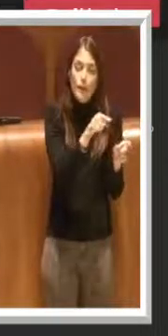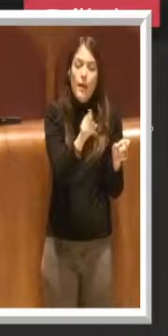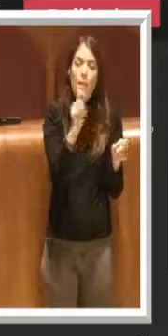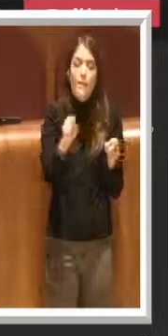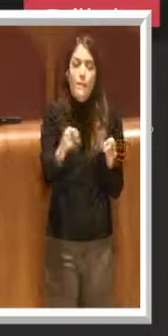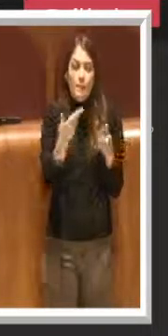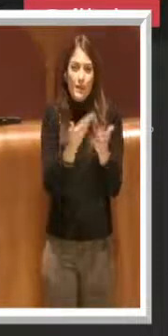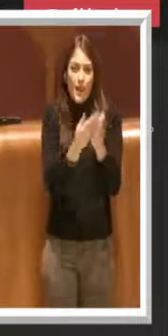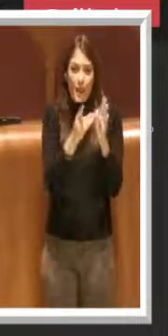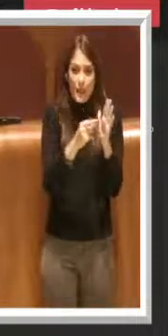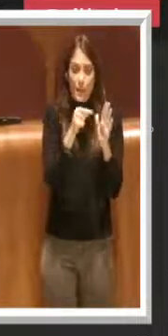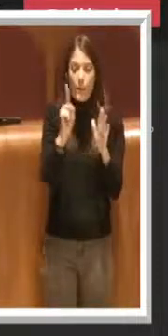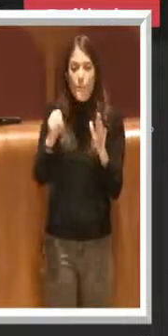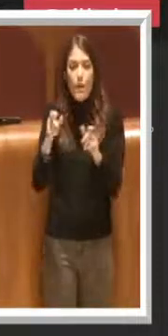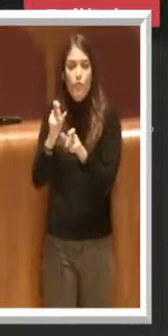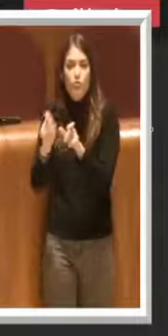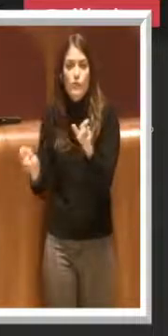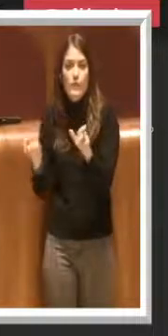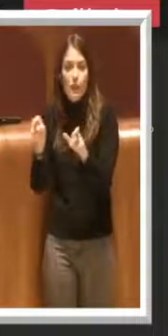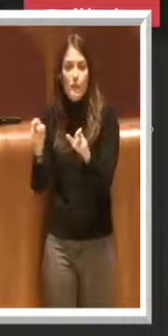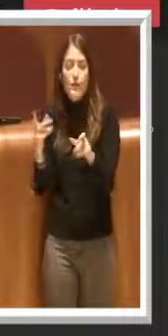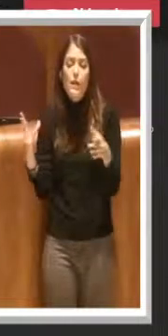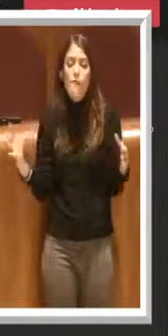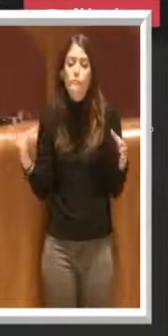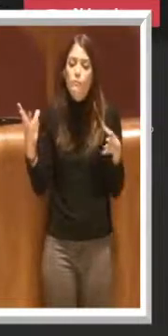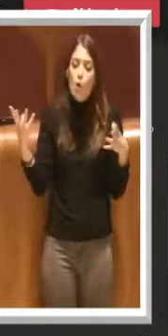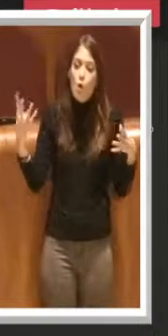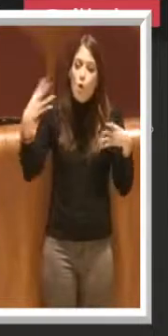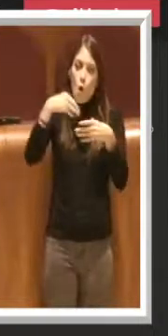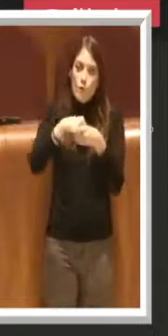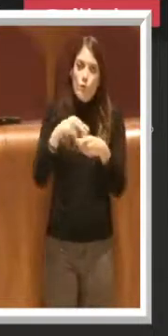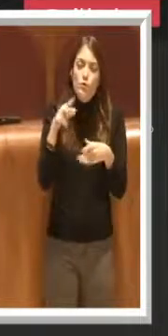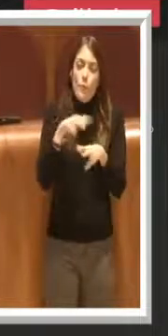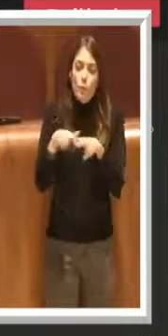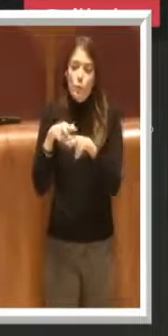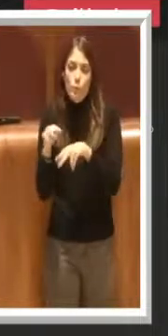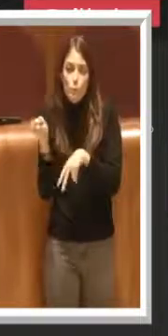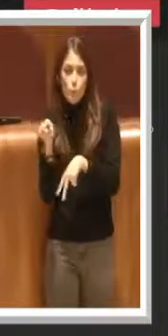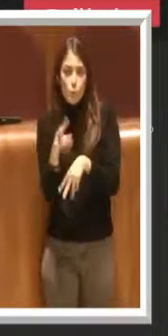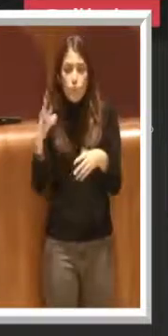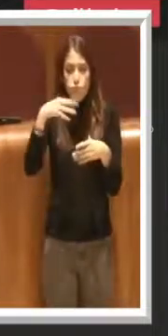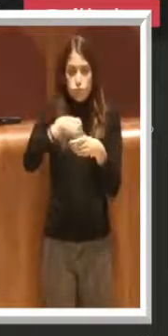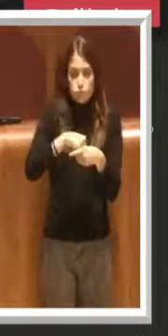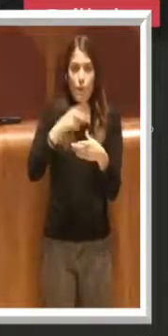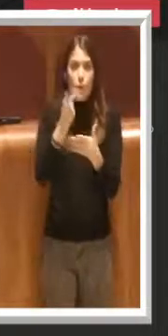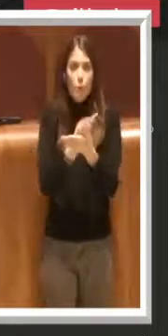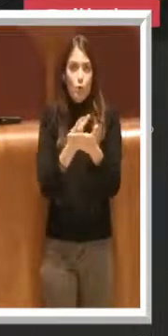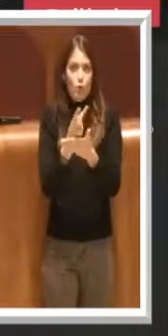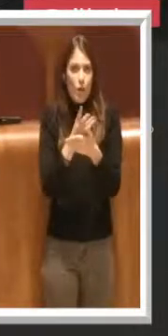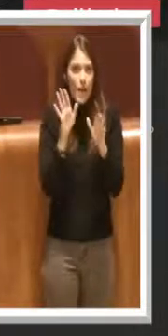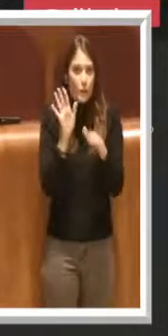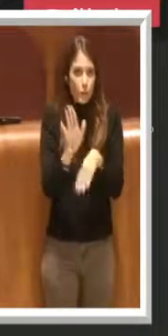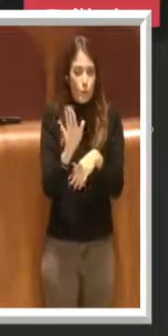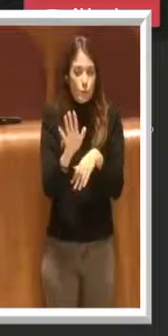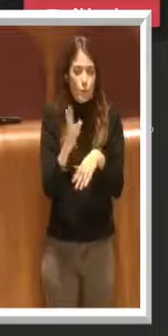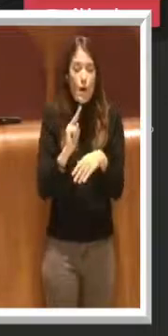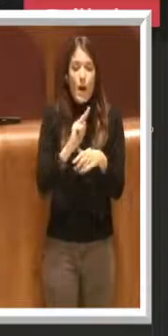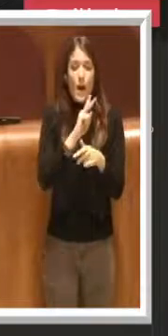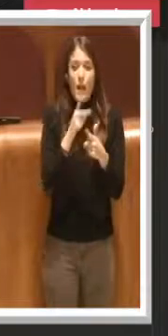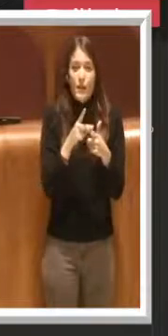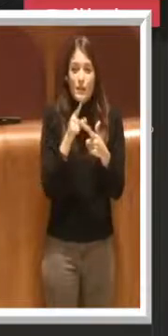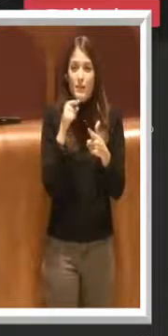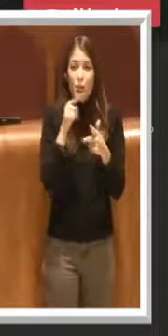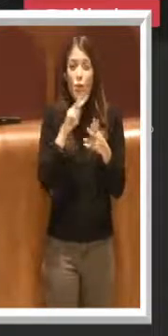la cittadinanza, coinvolgendo i due municipi interessati dal progetto, quindi